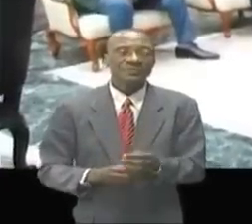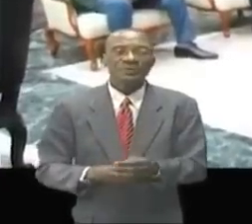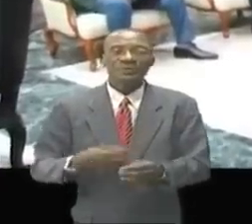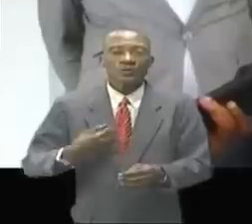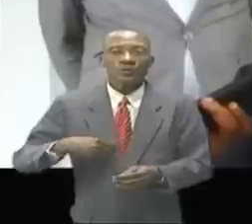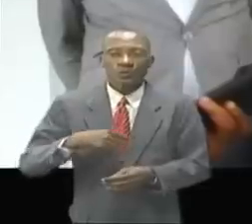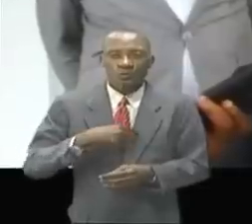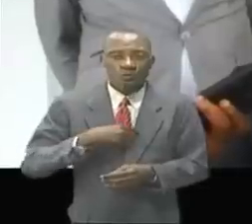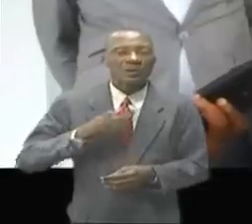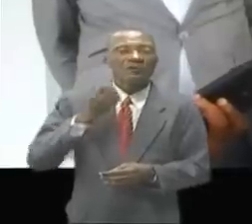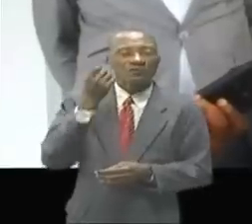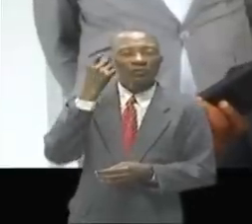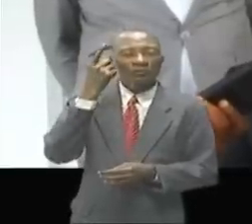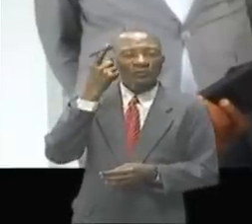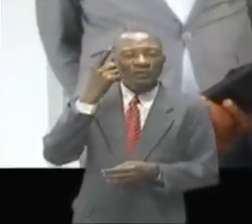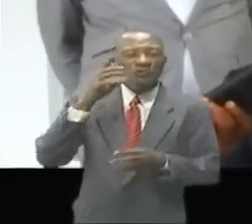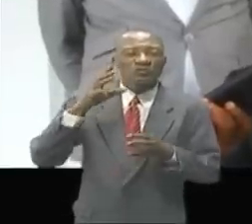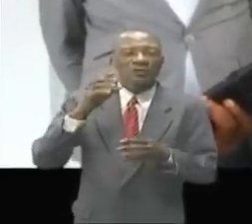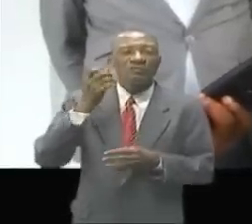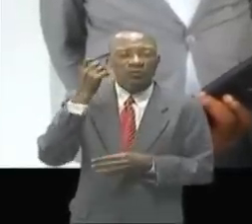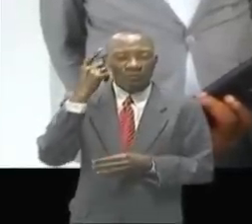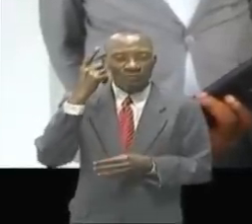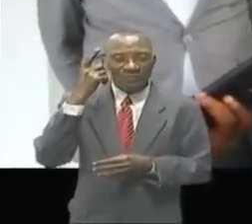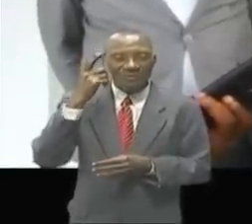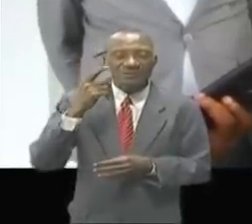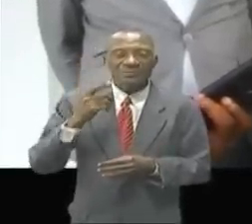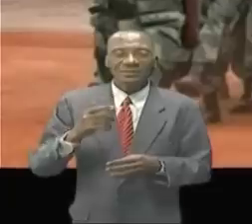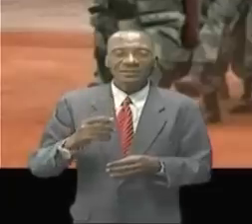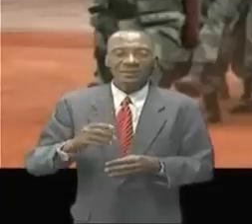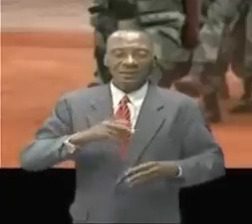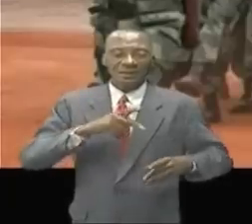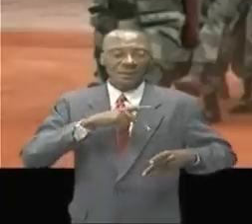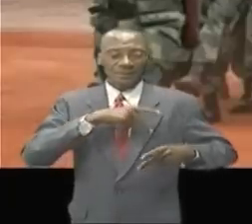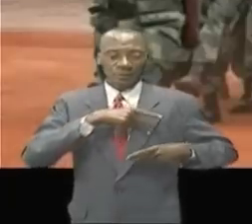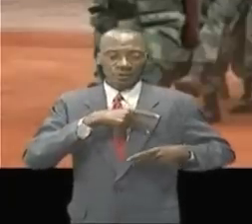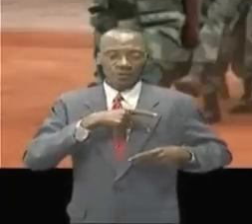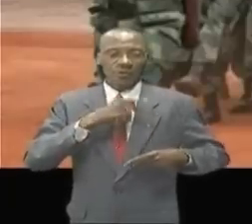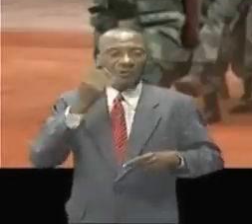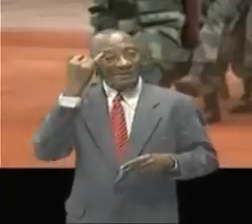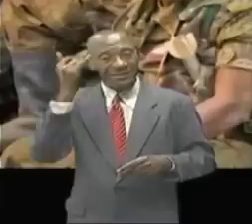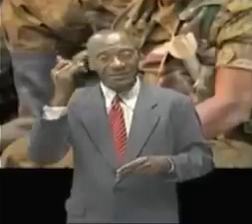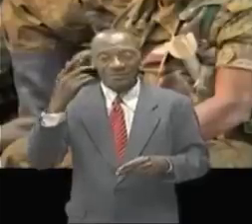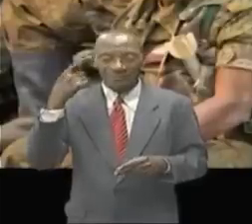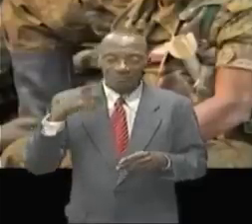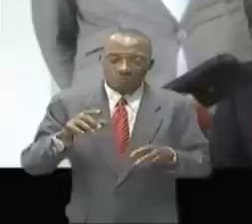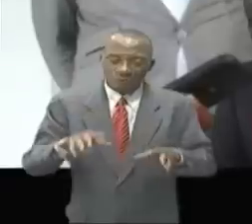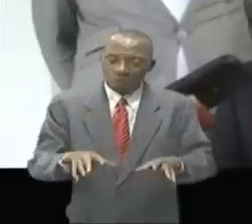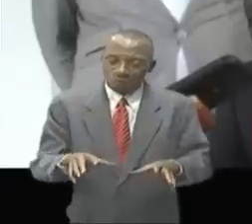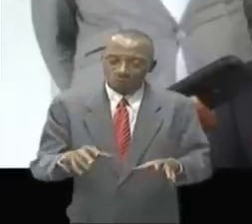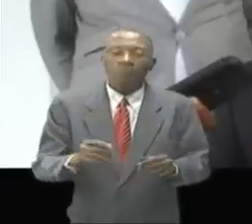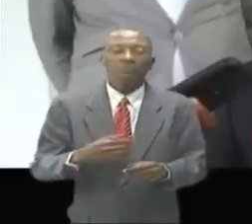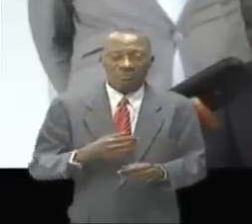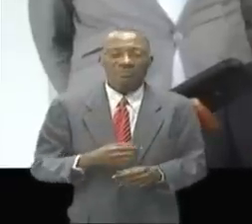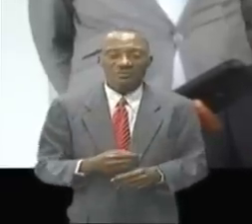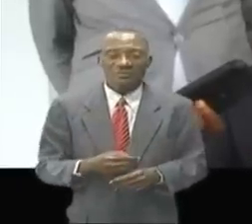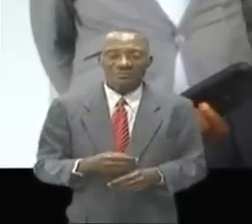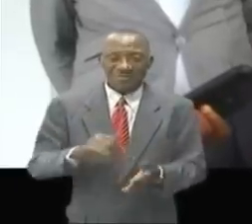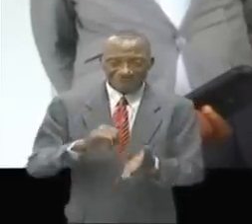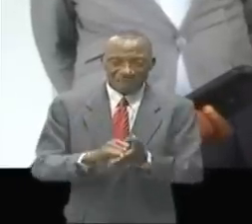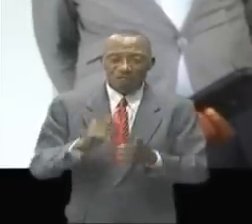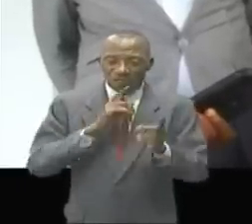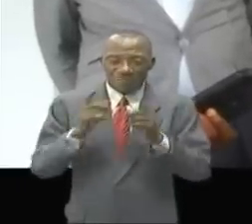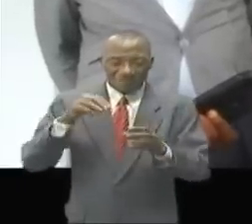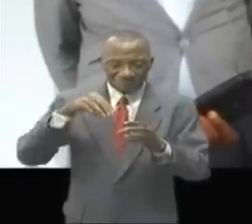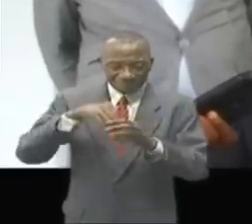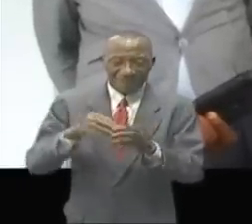de la République démocratique du Congo dans cette crise. Cette position, nous l'avons rappelée au sommet de Nairobi ainsi